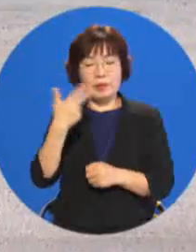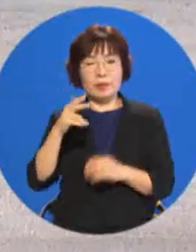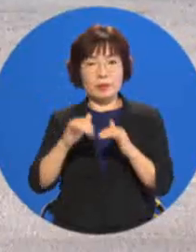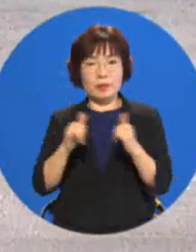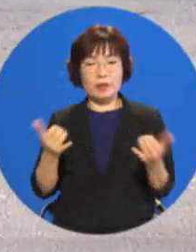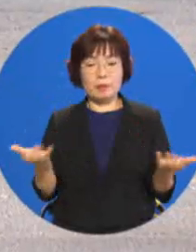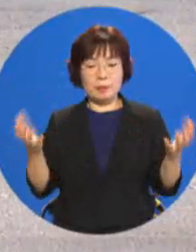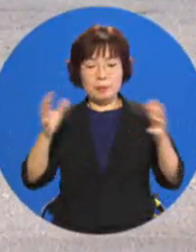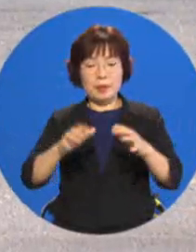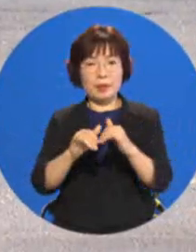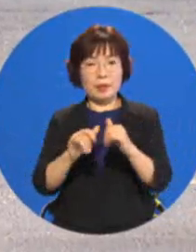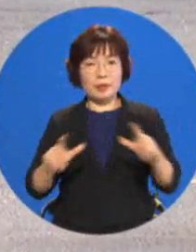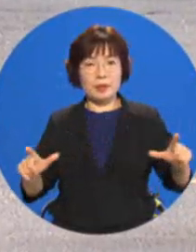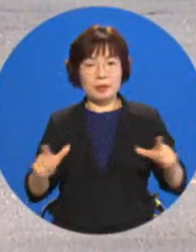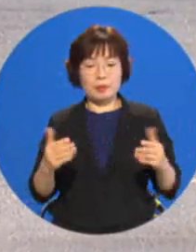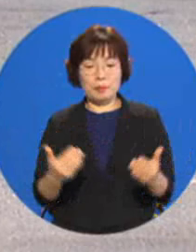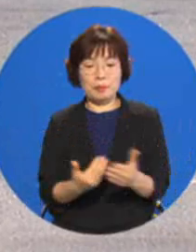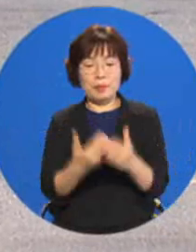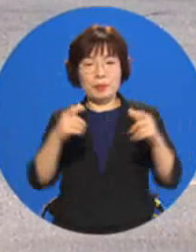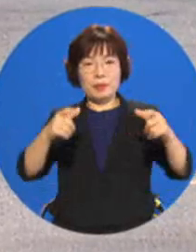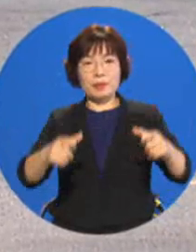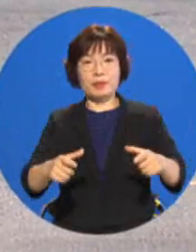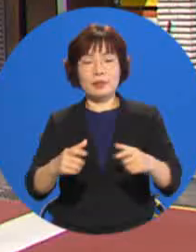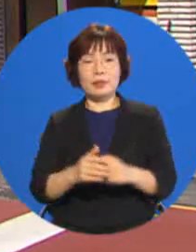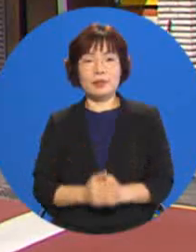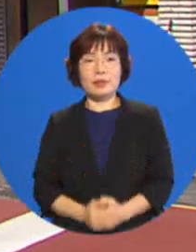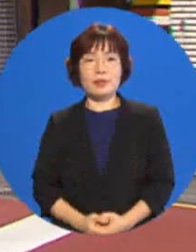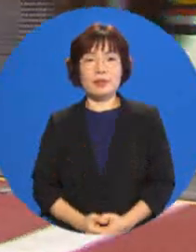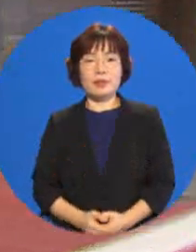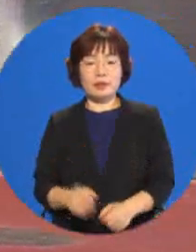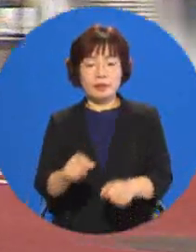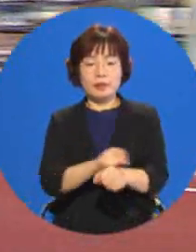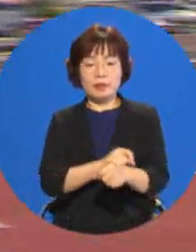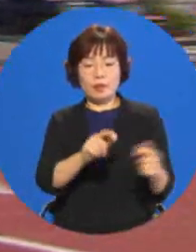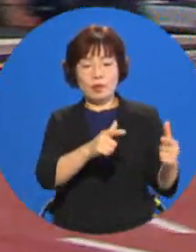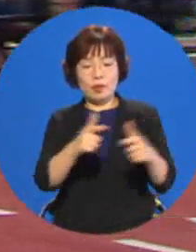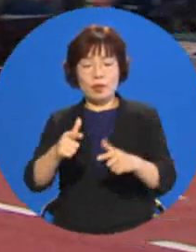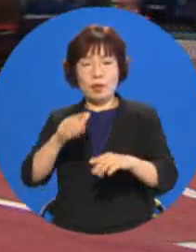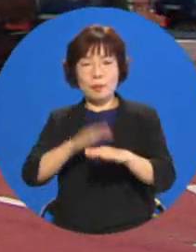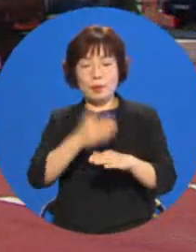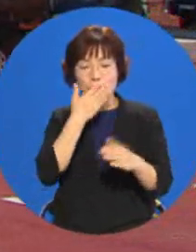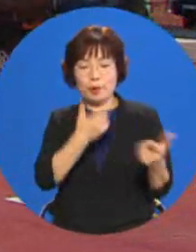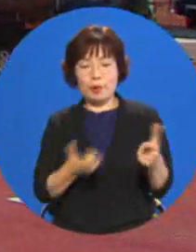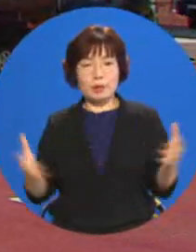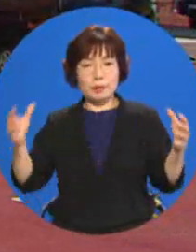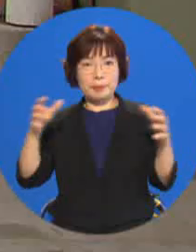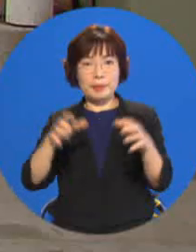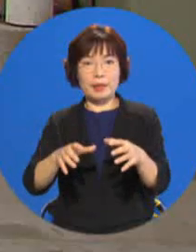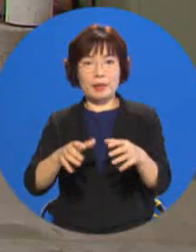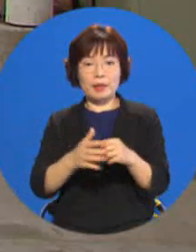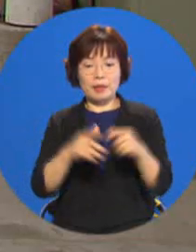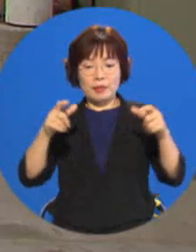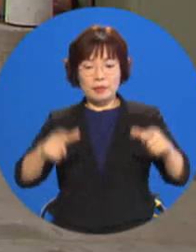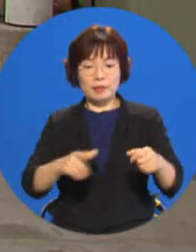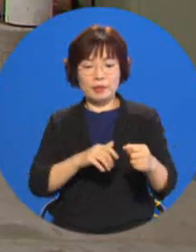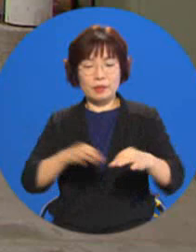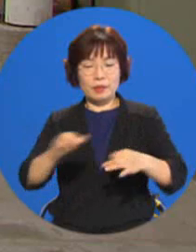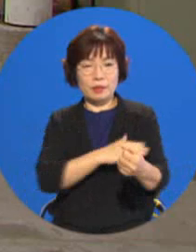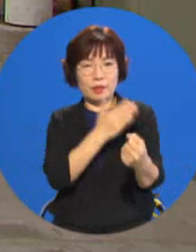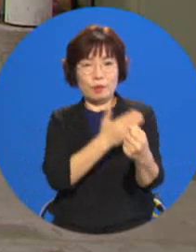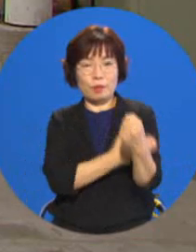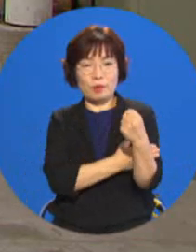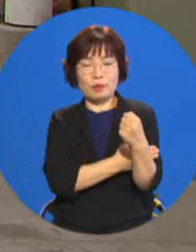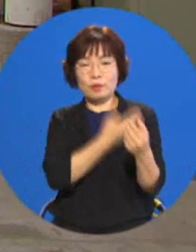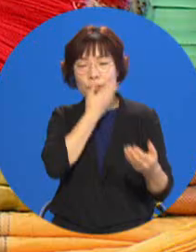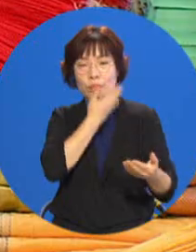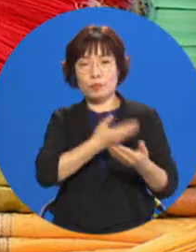인구가 거주하면서 번성기를 누려왔습니다. 특히 다양한 농산물의 집결지 역할을 하면서 지역 상권에 활력을 불어넣기도